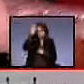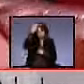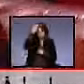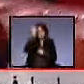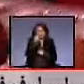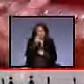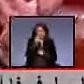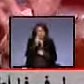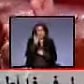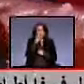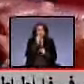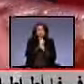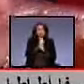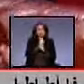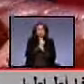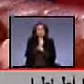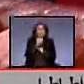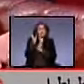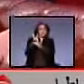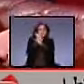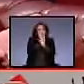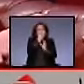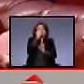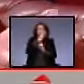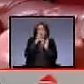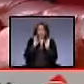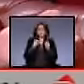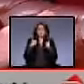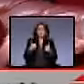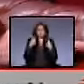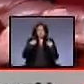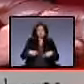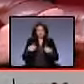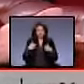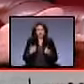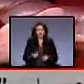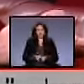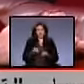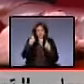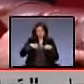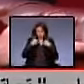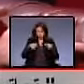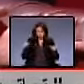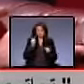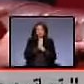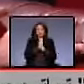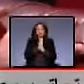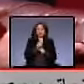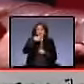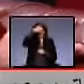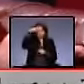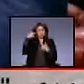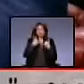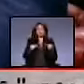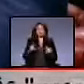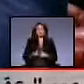كفنانين جسمنا شكلنا صحتنا نمره واحد. الفنان لو صحته راحت خلاص يعني مش هتقدر